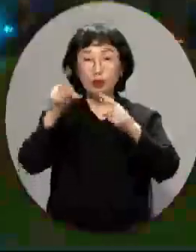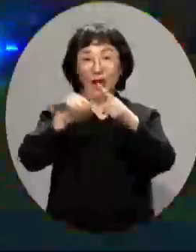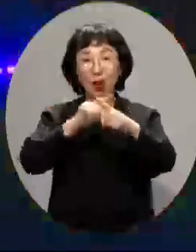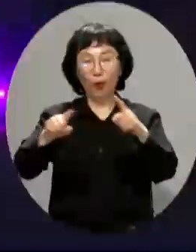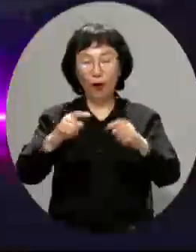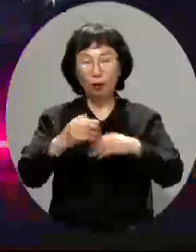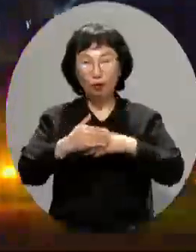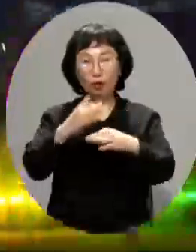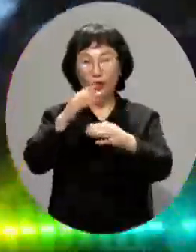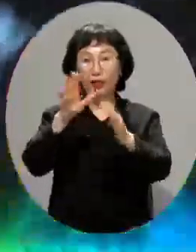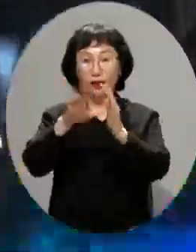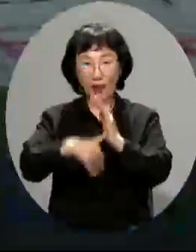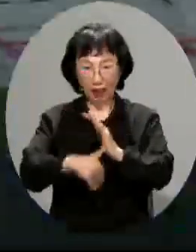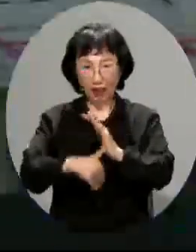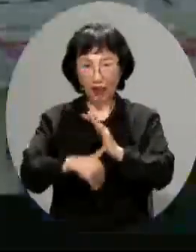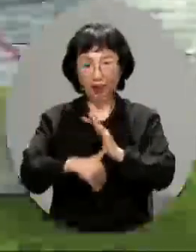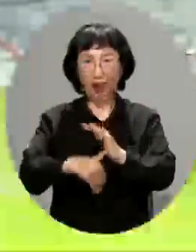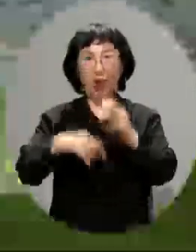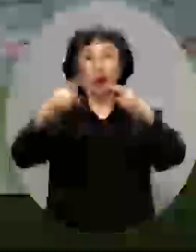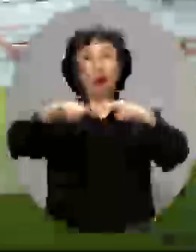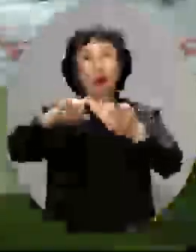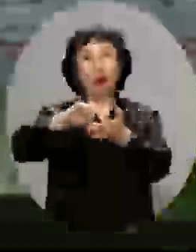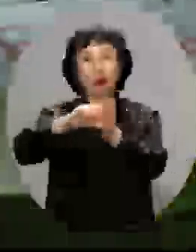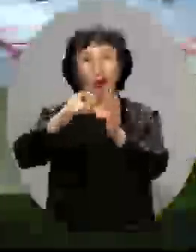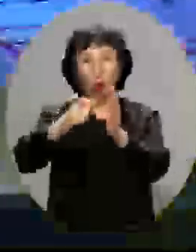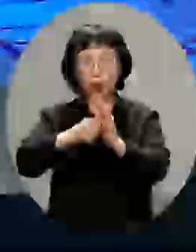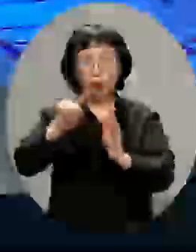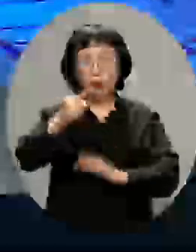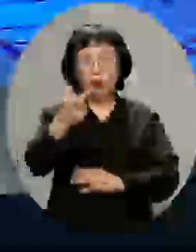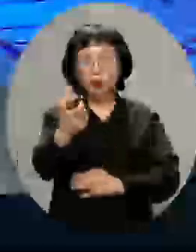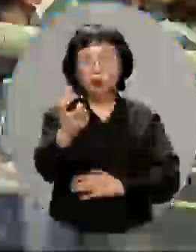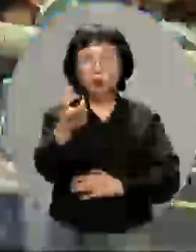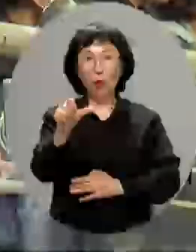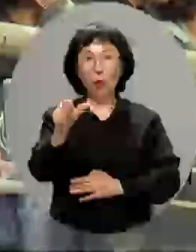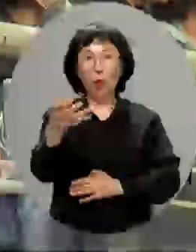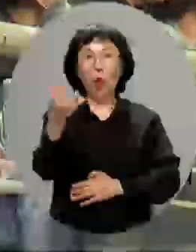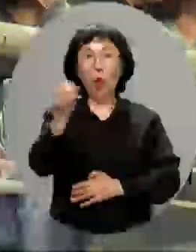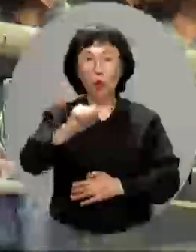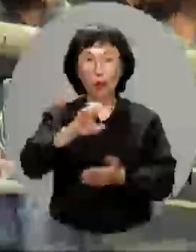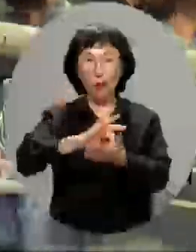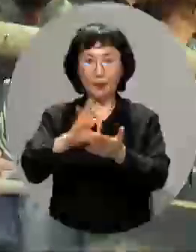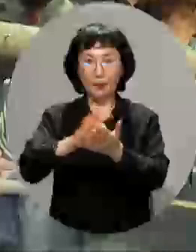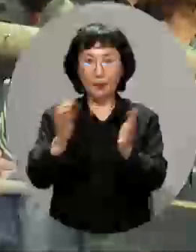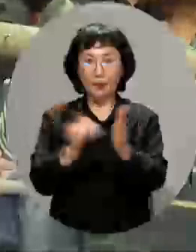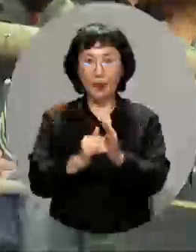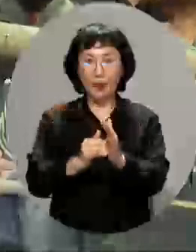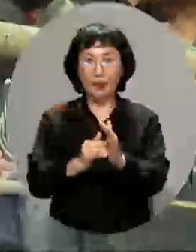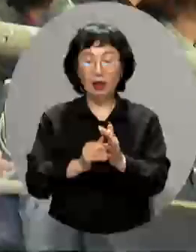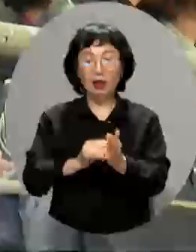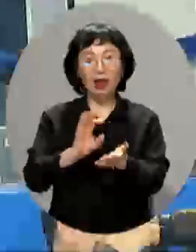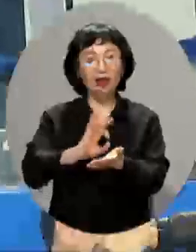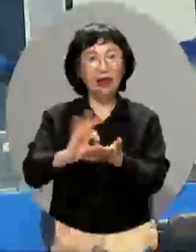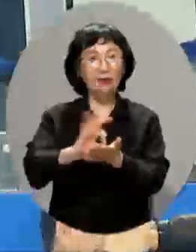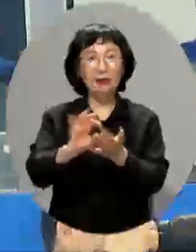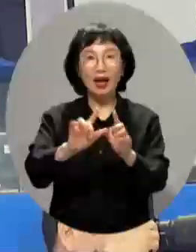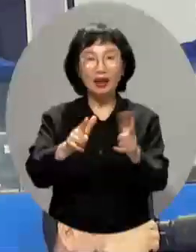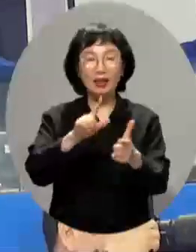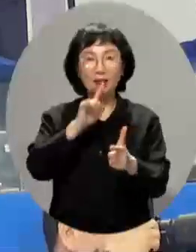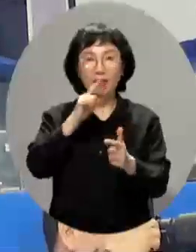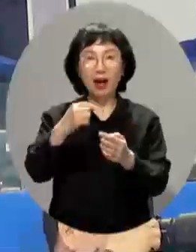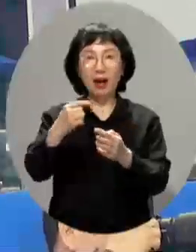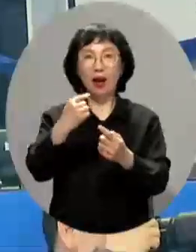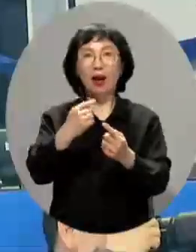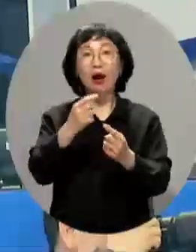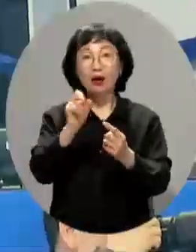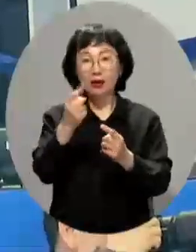추진 과정에서 당초 계획의 두 배가 넘는 165억 원의 예산을 쓰기도 했습니다. 낭비 아니냐는 지적에